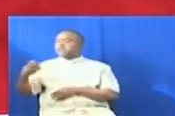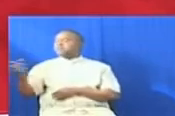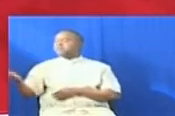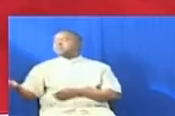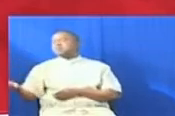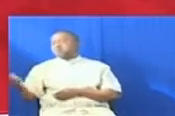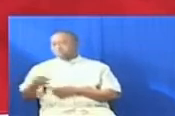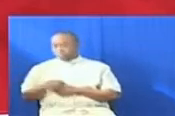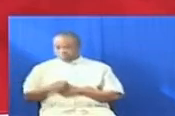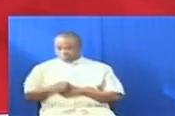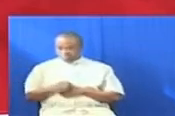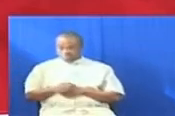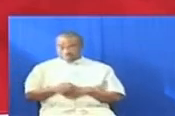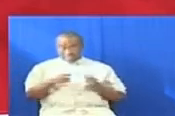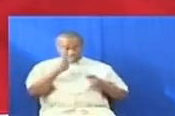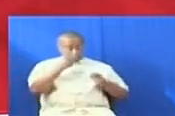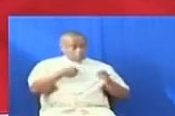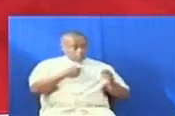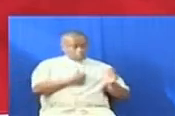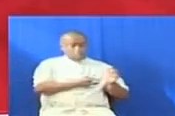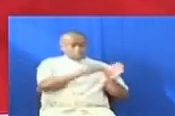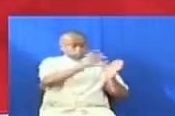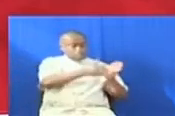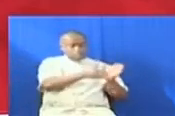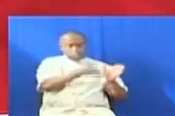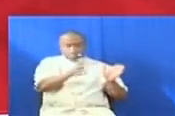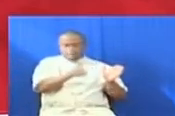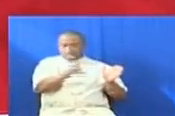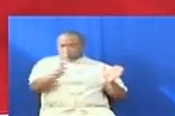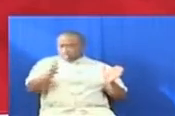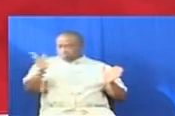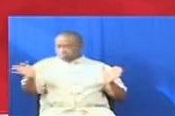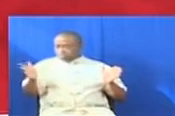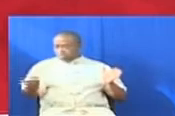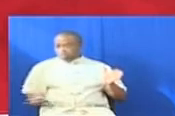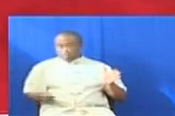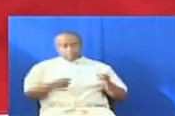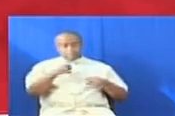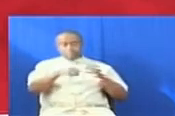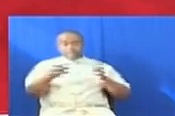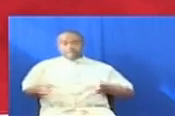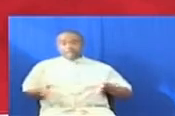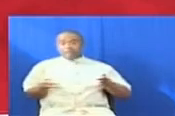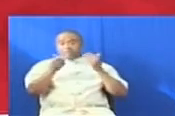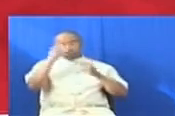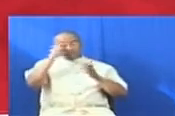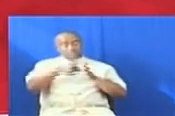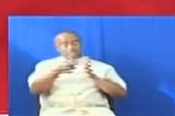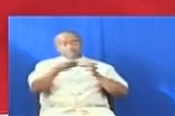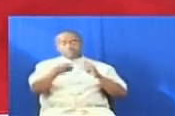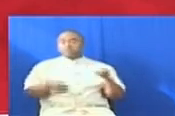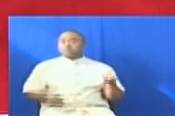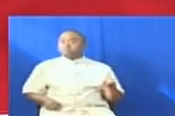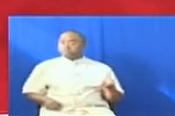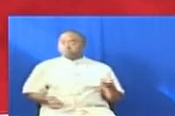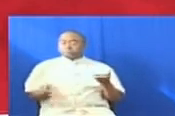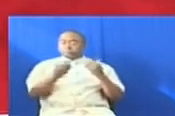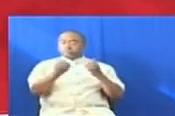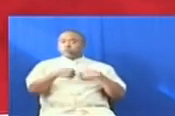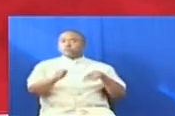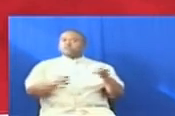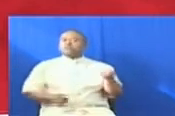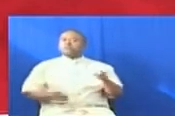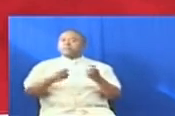Fedha. Uangalia huo urasimu unavyotokea kiasi kwamba miradi ya maendeleo inachelewa kwa kutekelezwa kwa